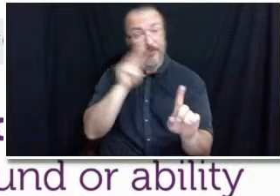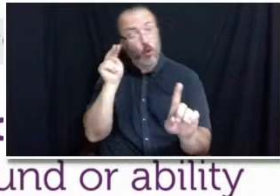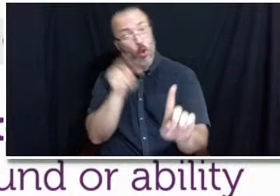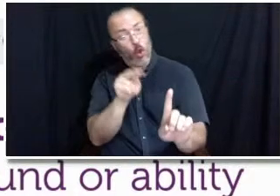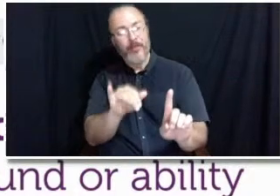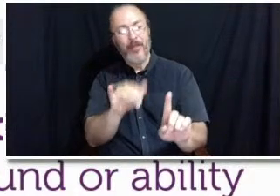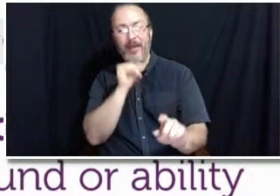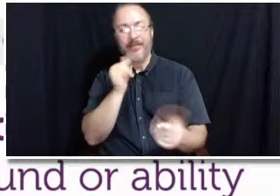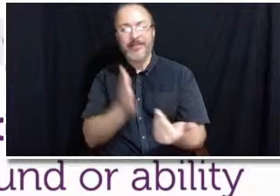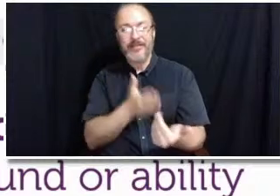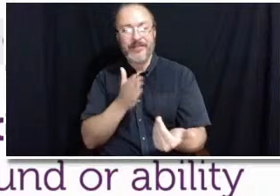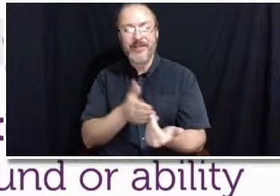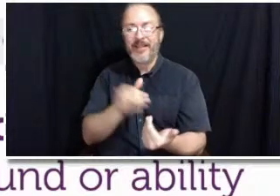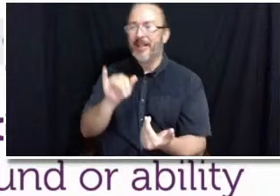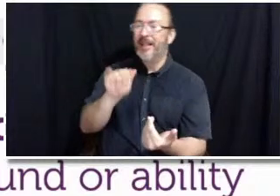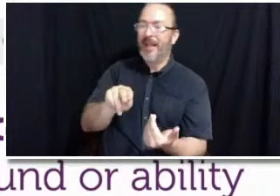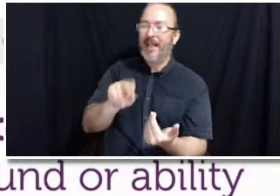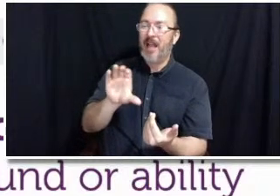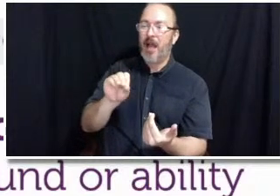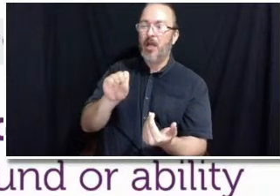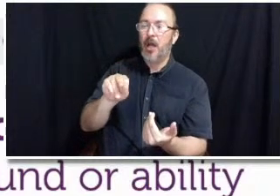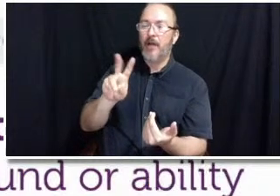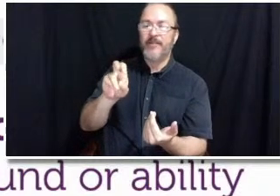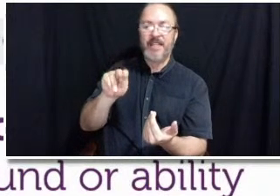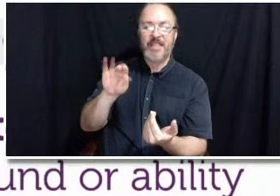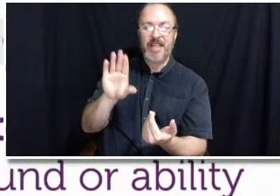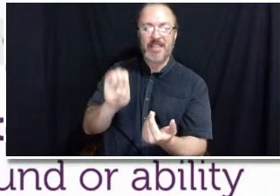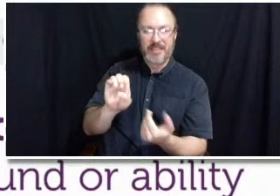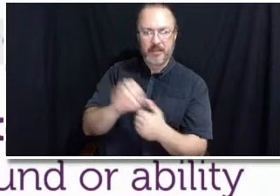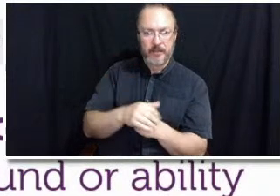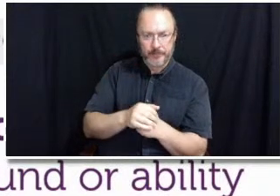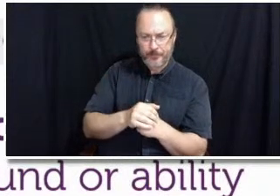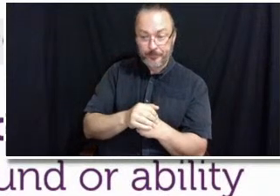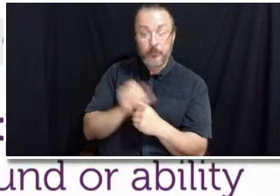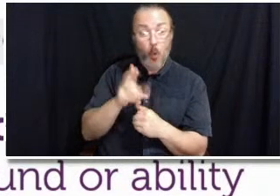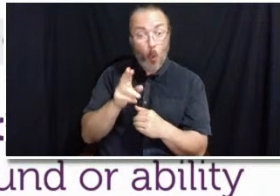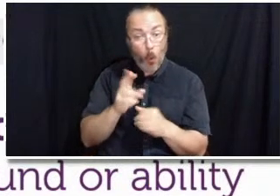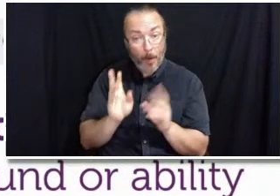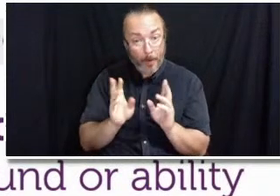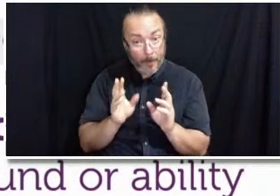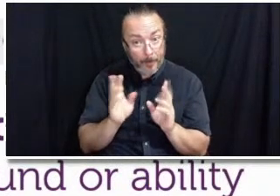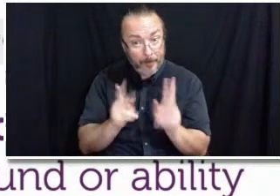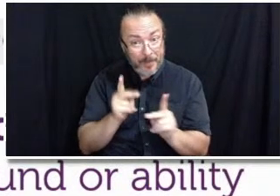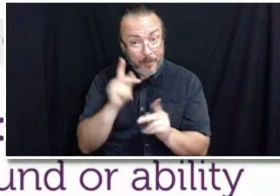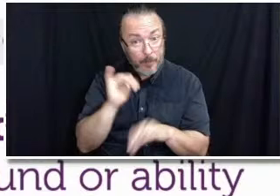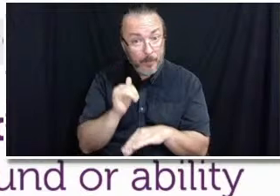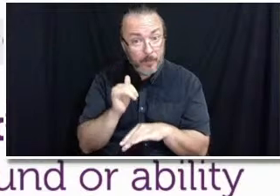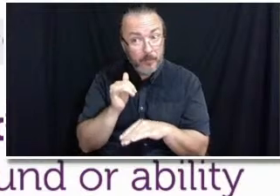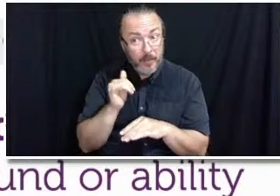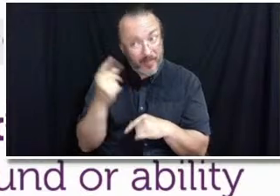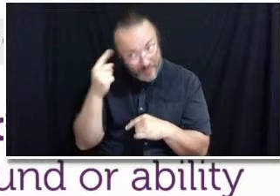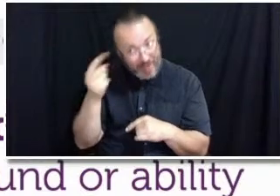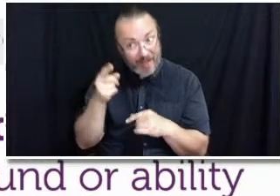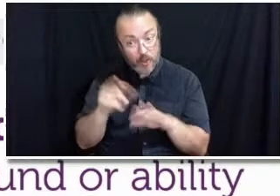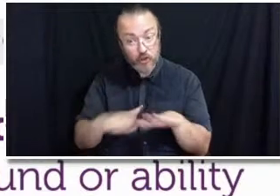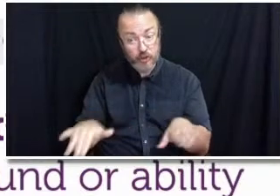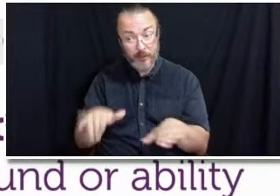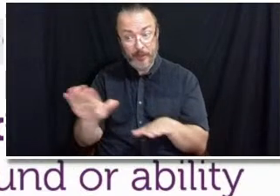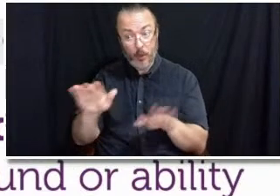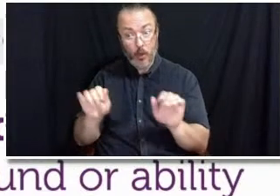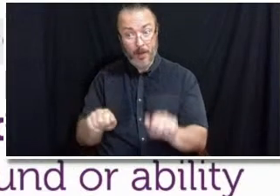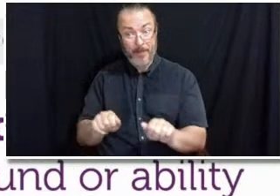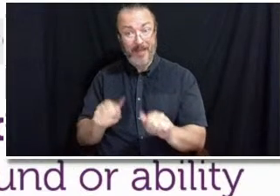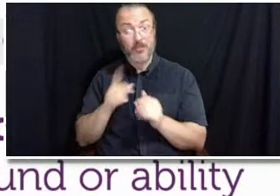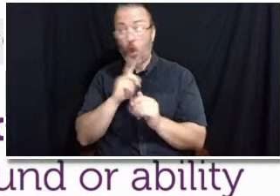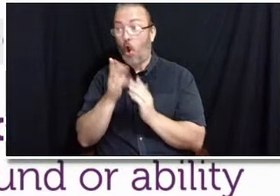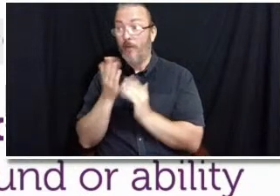que c'est un désagrément, un inconvénient. Si les gens pensent que les capacités d'apprentissage sont fixes, le rapport demande à